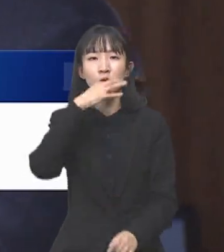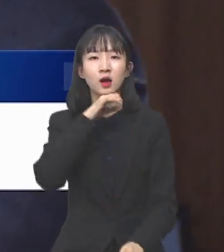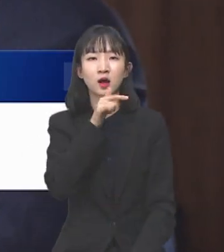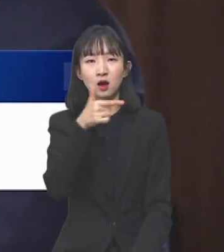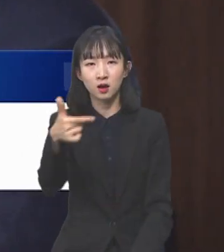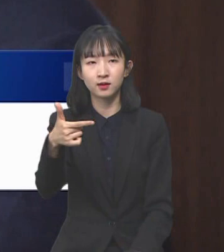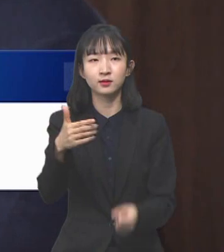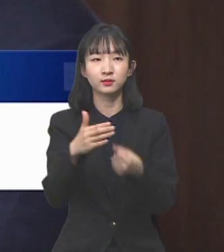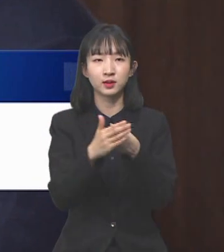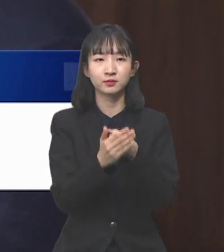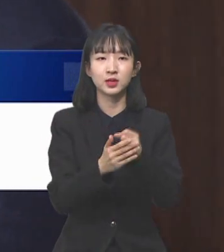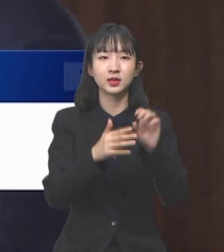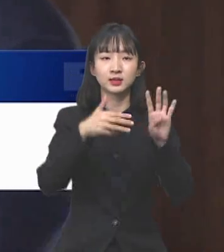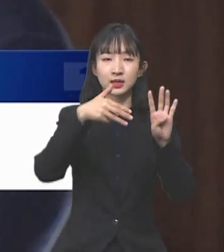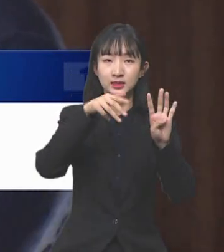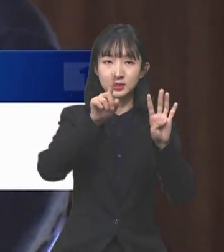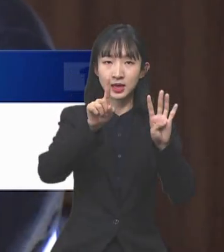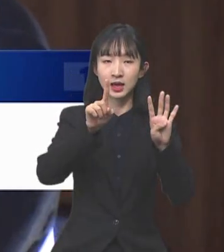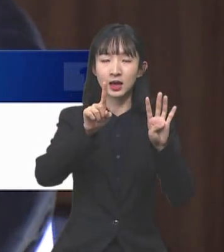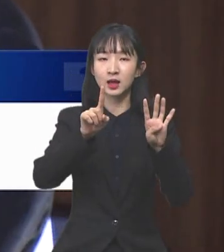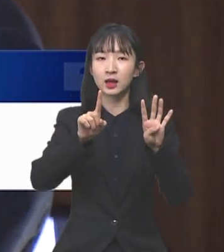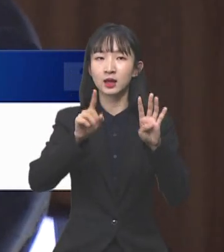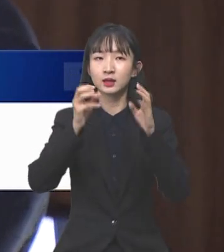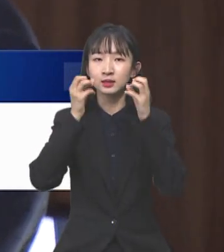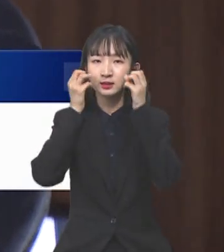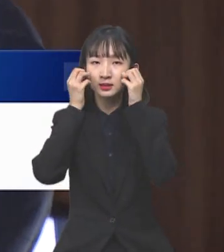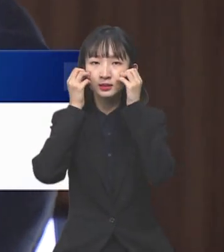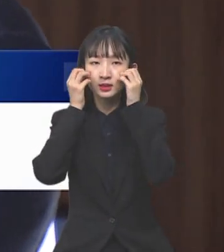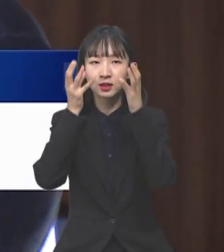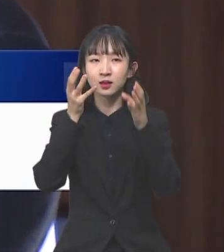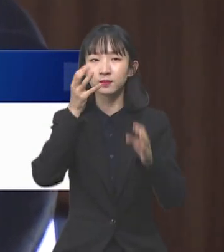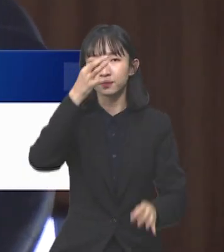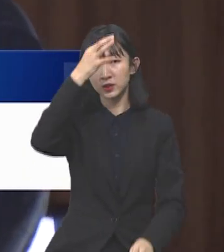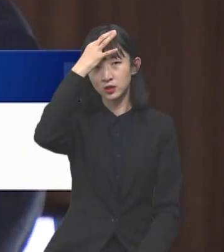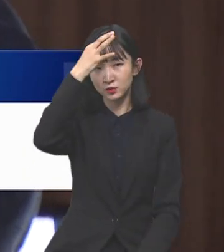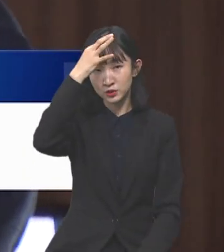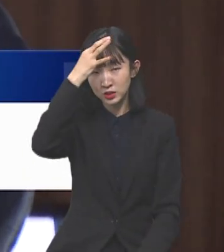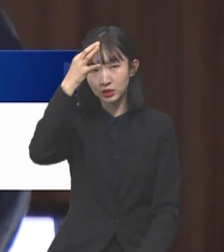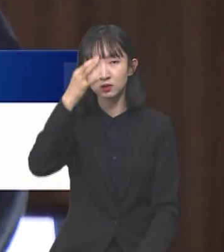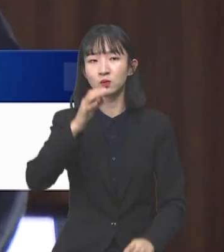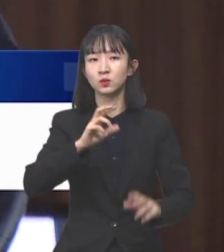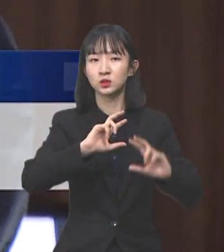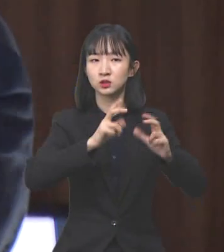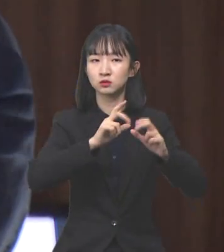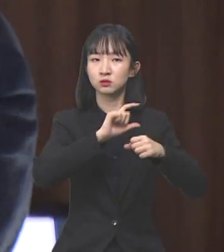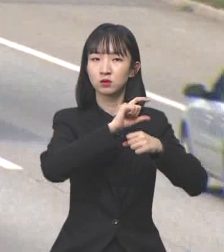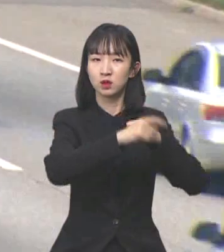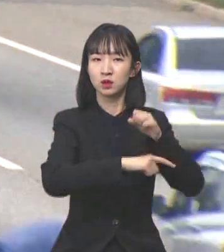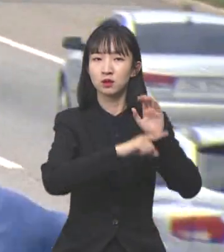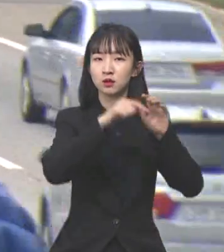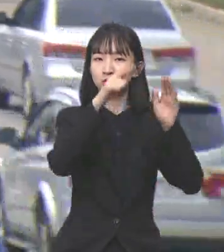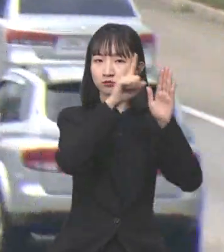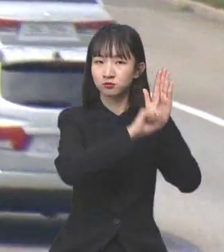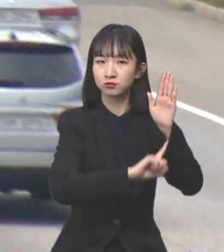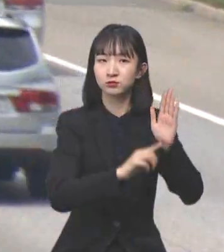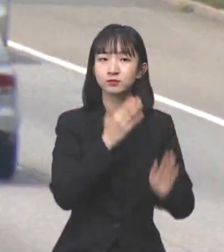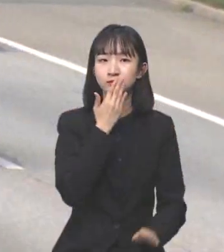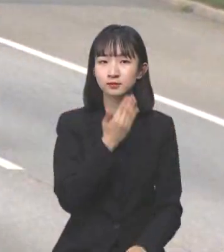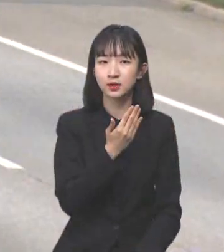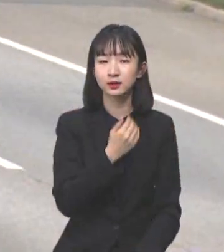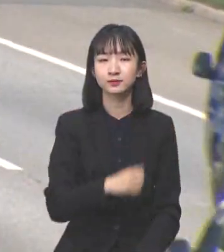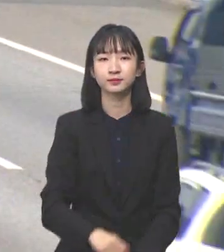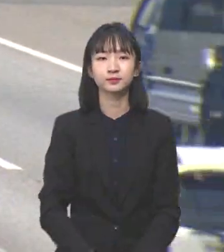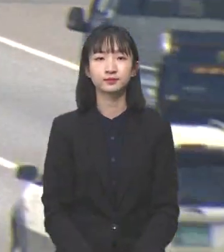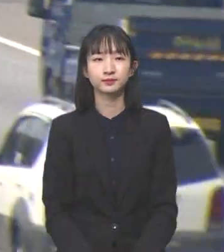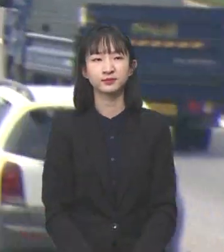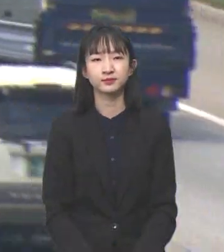4차 산업형 놈 있으리라고 한 번씩 50 라스 감축에 커다란 비유를 하고 인간에 의해